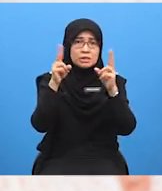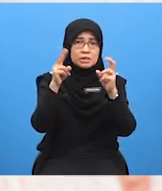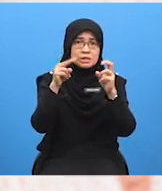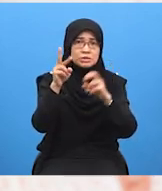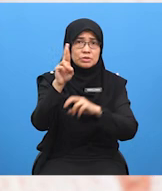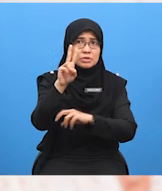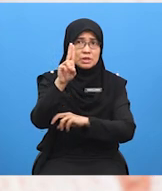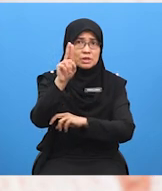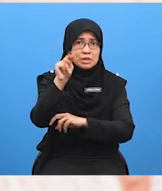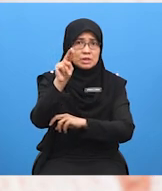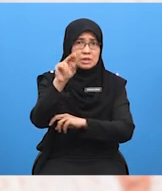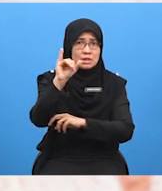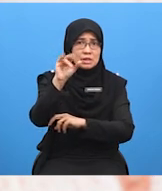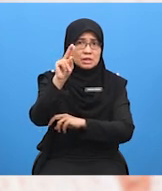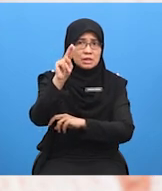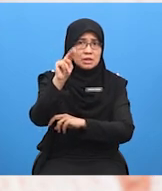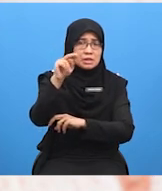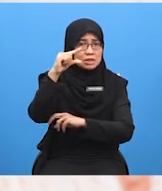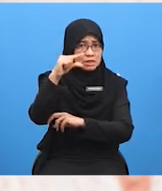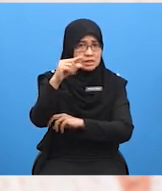tajuk Running Light.